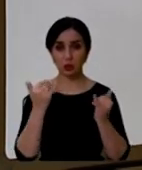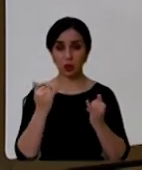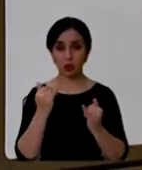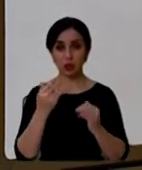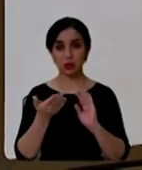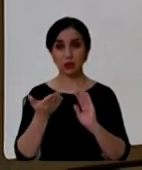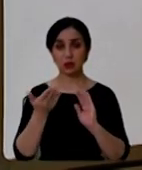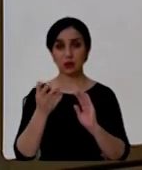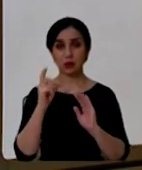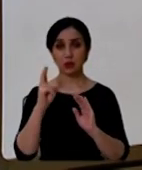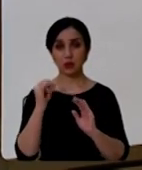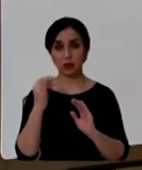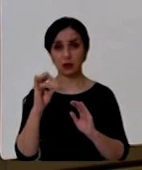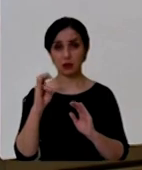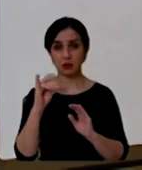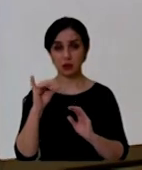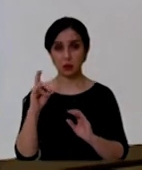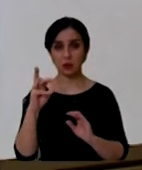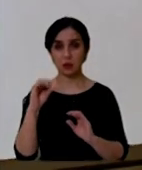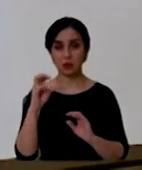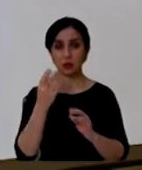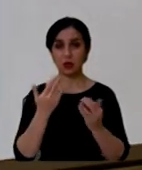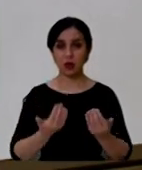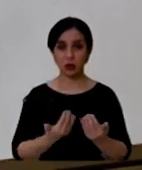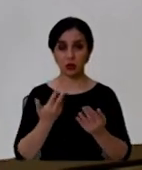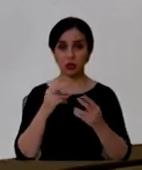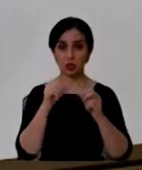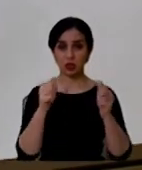Kaynuzoi ərazdəgi qəlin yunglə qəlin yungləra qəlin yunglətəgi qəlin